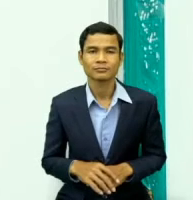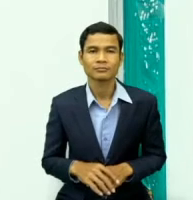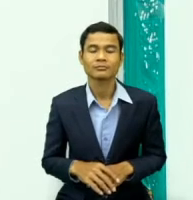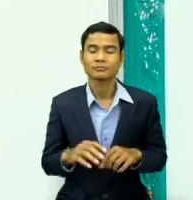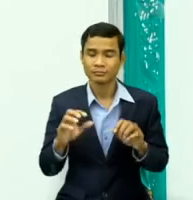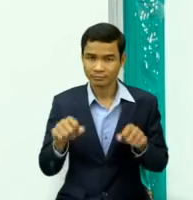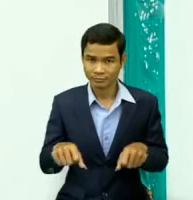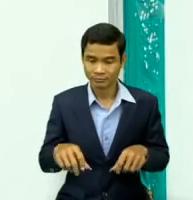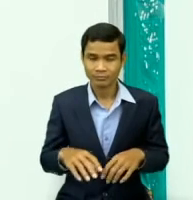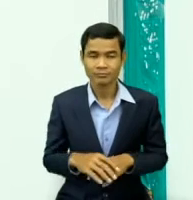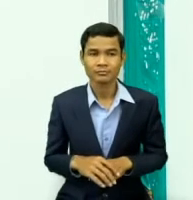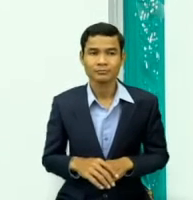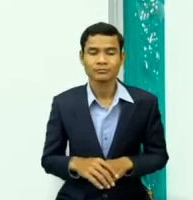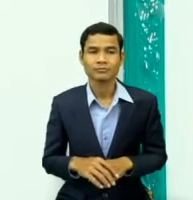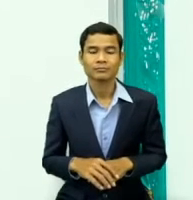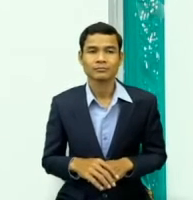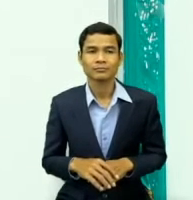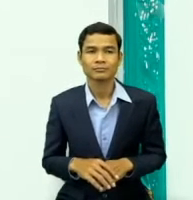chà